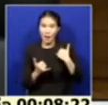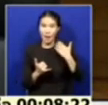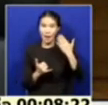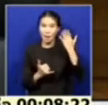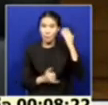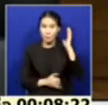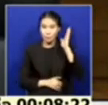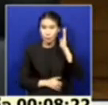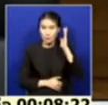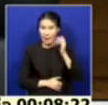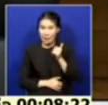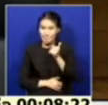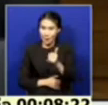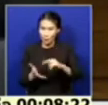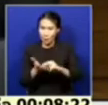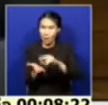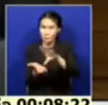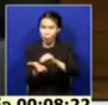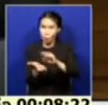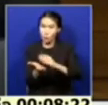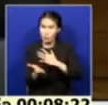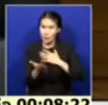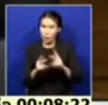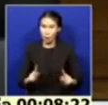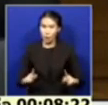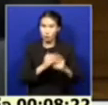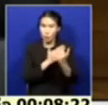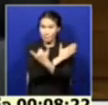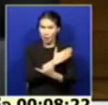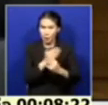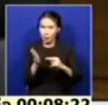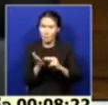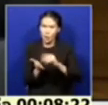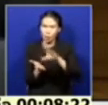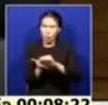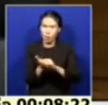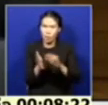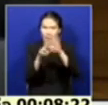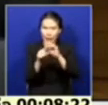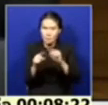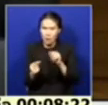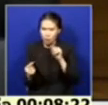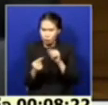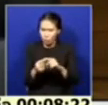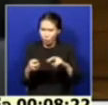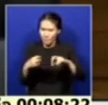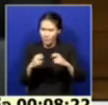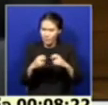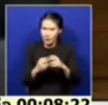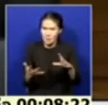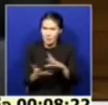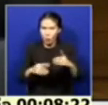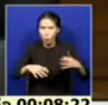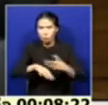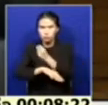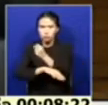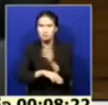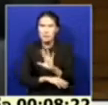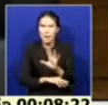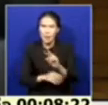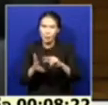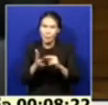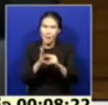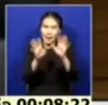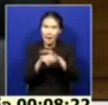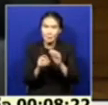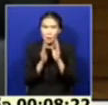ากนั้นเราจะได้มีความชัดเจนมากยิ่งขึ้นว่าจะดูแลยังไงสำหรับคำถามท่านเรื่องของยูเนสคอนะก็